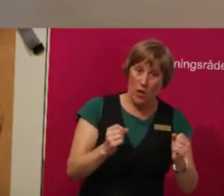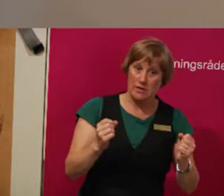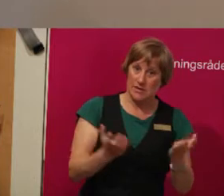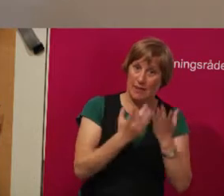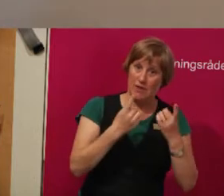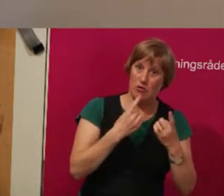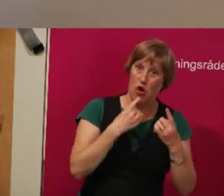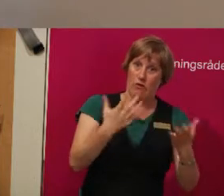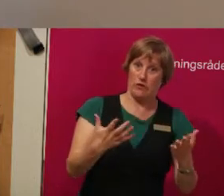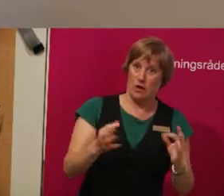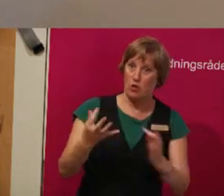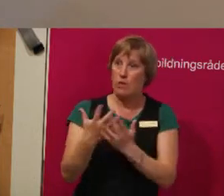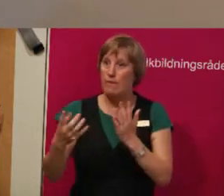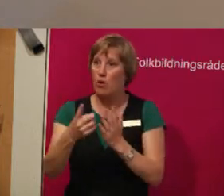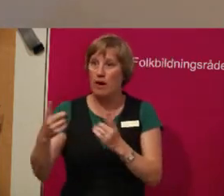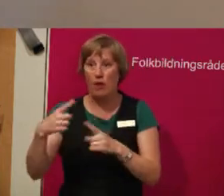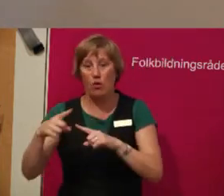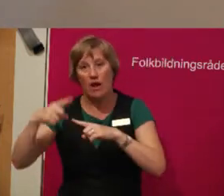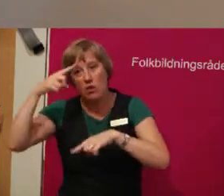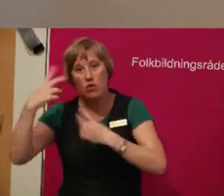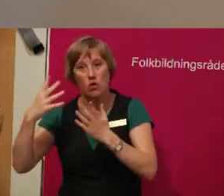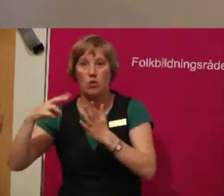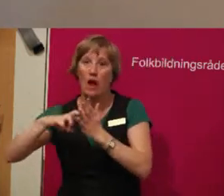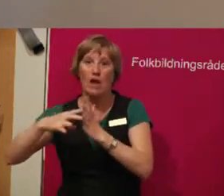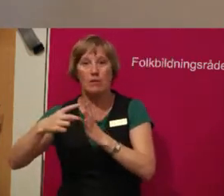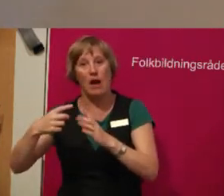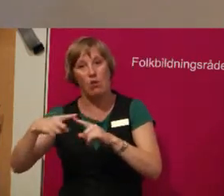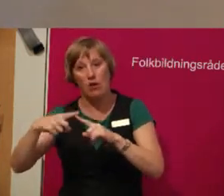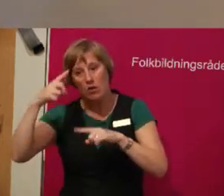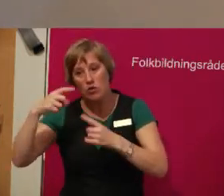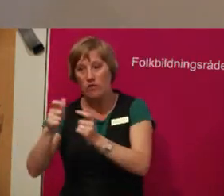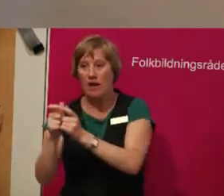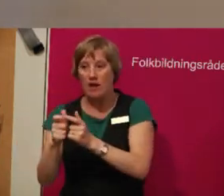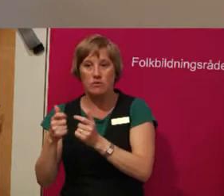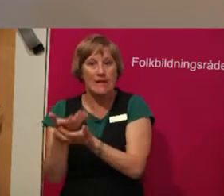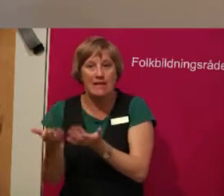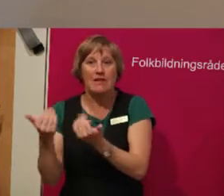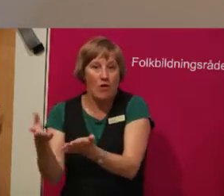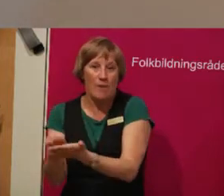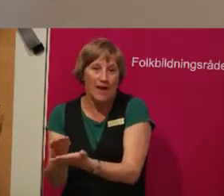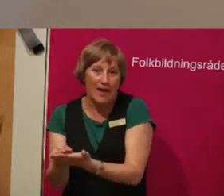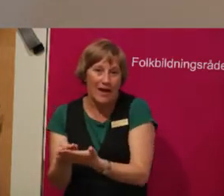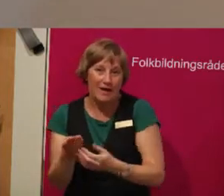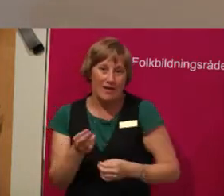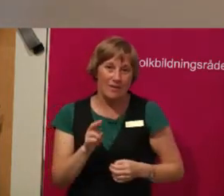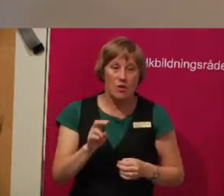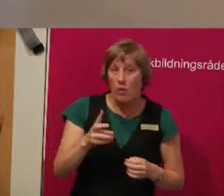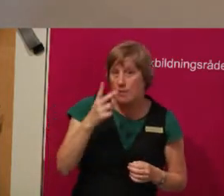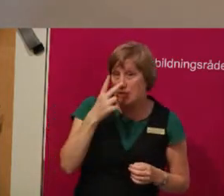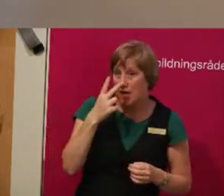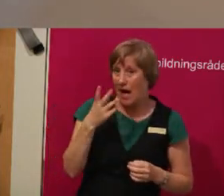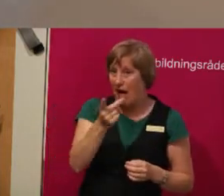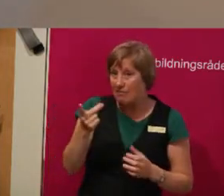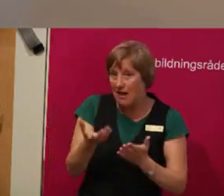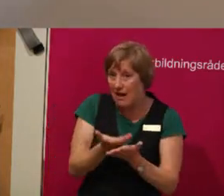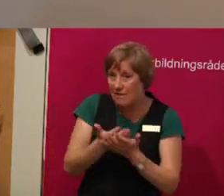som går till kultur. Och kanske uppstår det en politisk diskussion om det nu skulle bli så att det går som i andra länder i vår